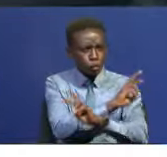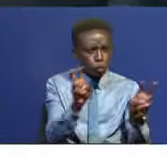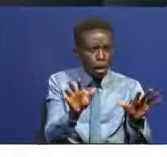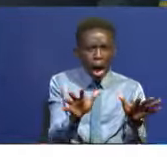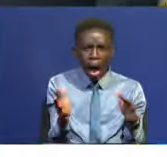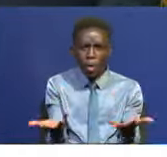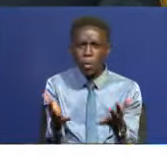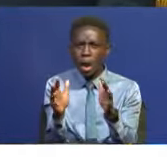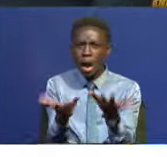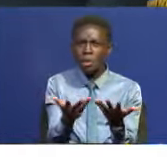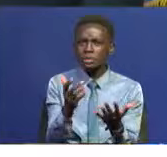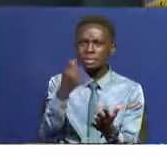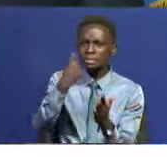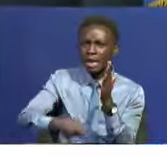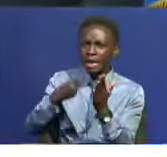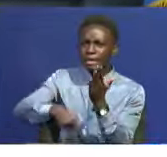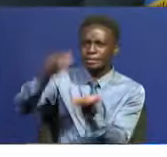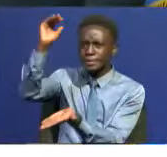expenditure.